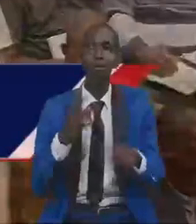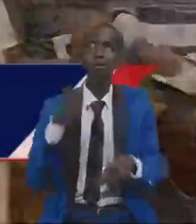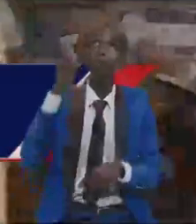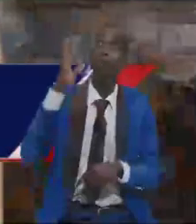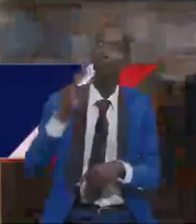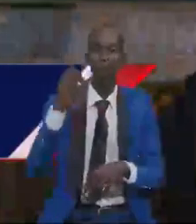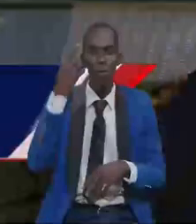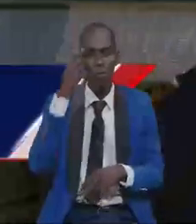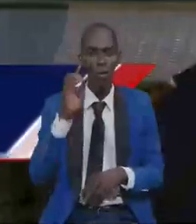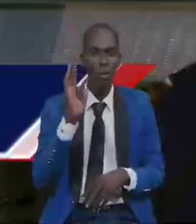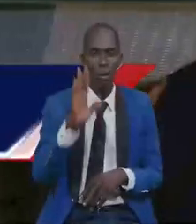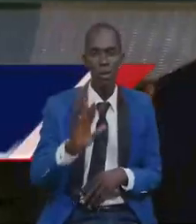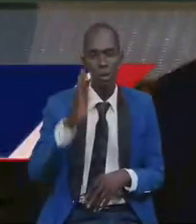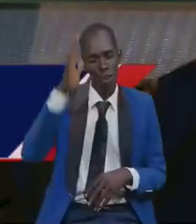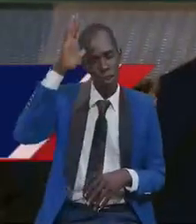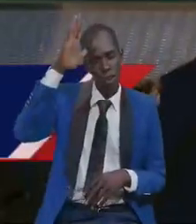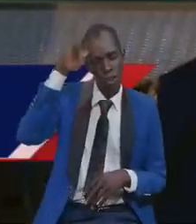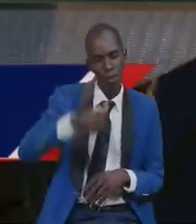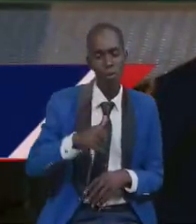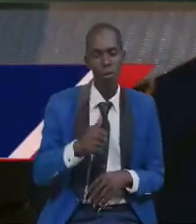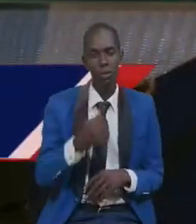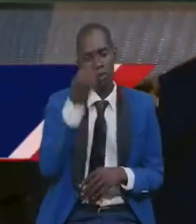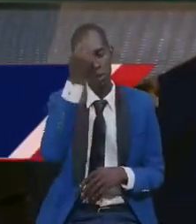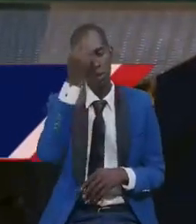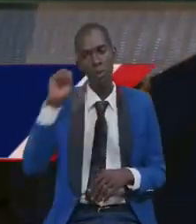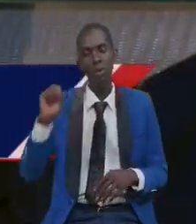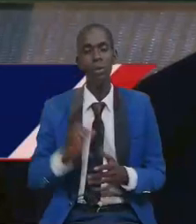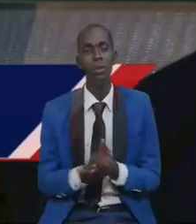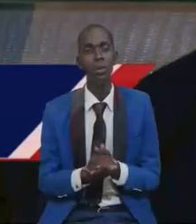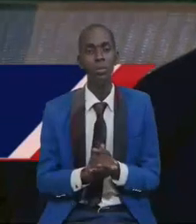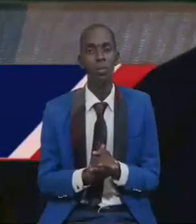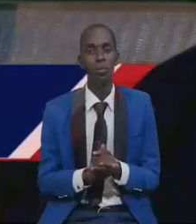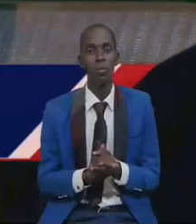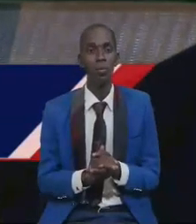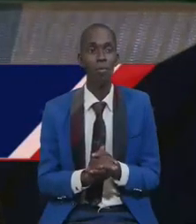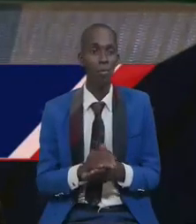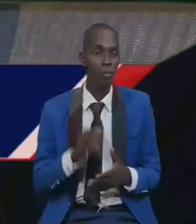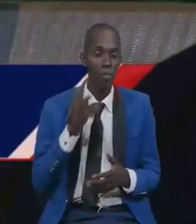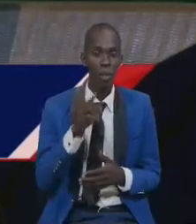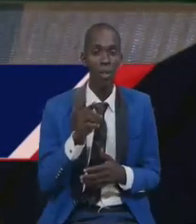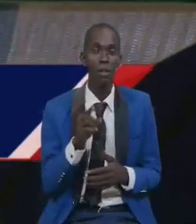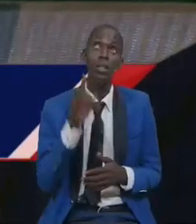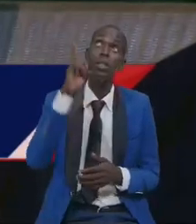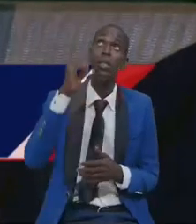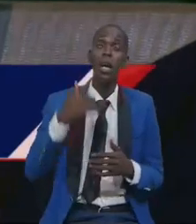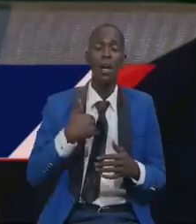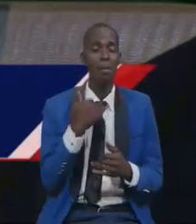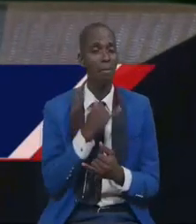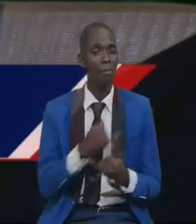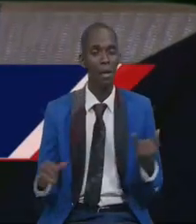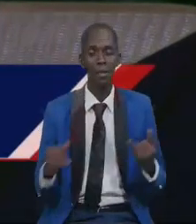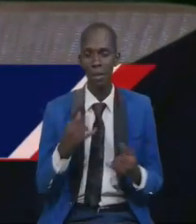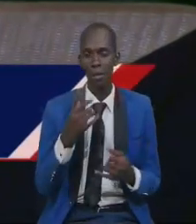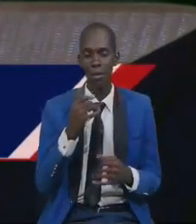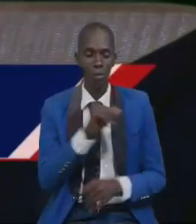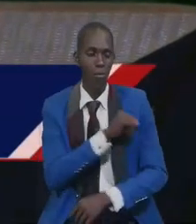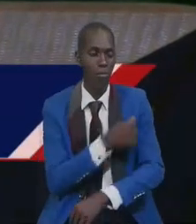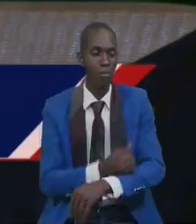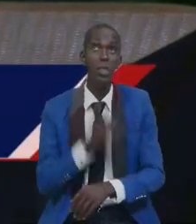pour la déification défiant. Donc, il a le dernier mot. Le Seigneur a le dernier